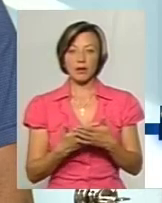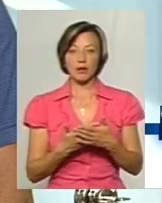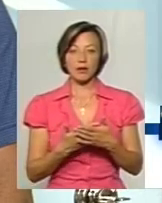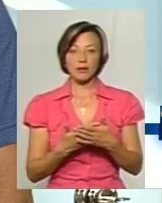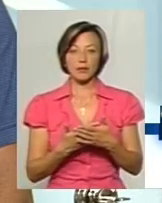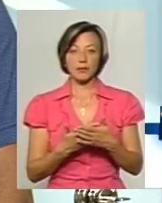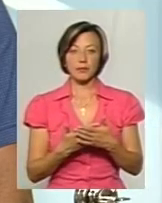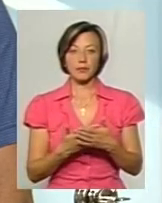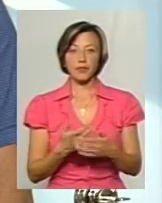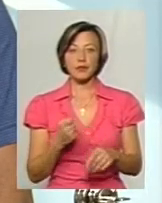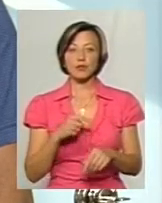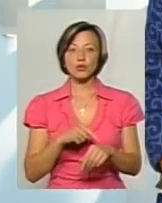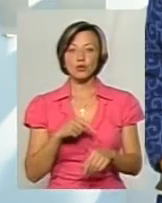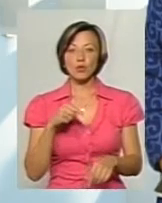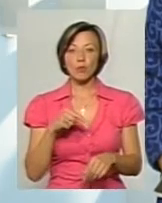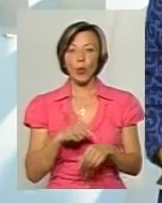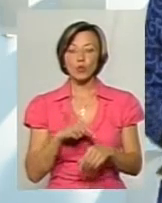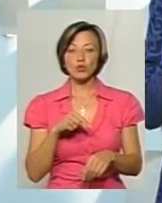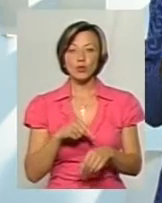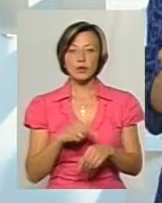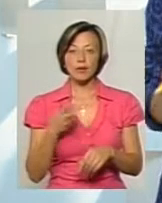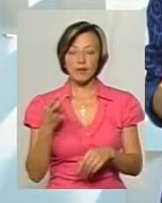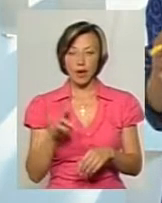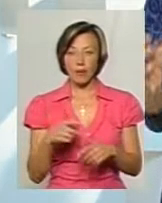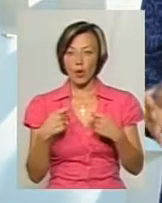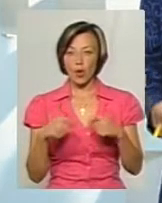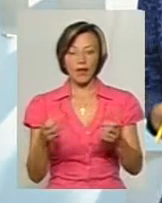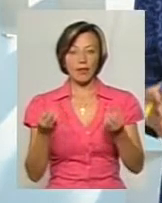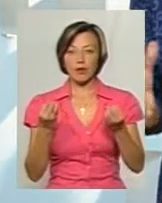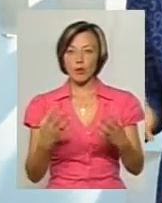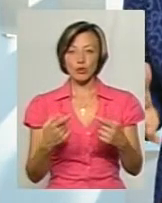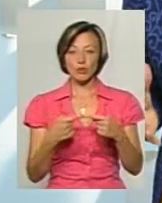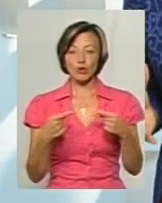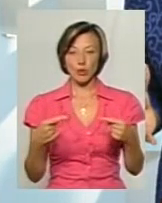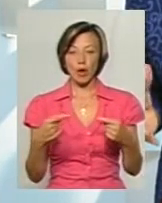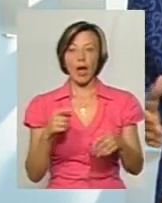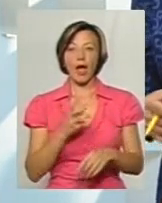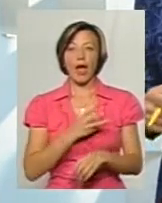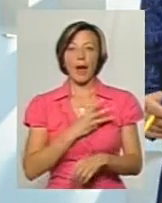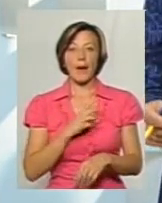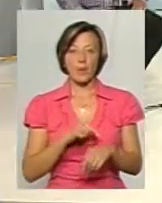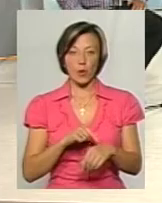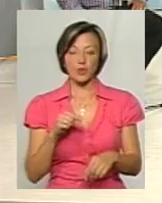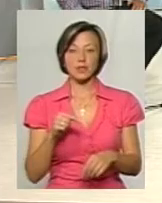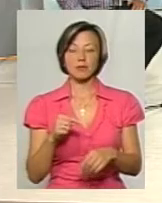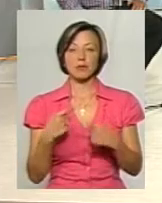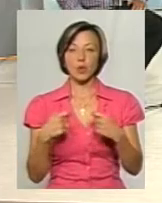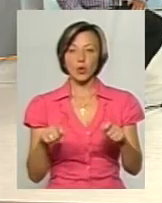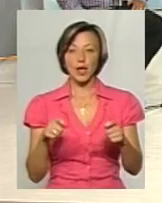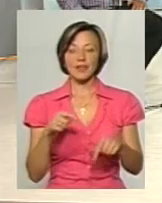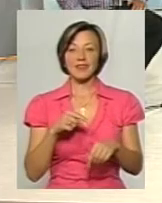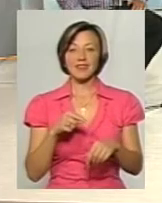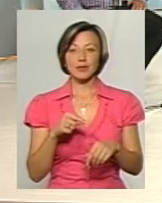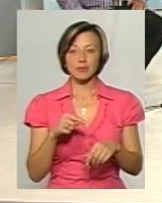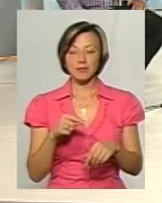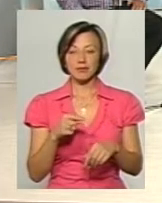якесь певні відчуття і почуття. Тобто продати не просто продукт, а емоцію. Так, продати емоцію, продати ті